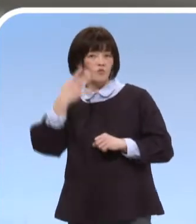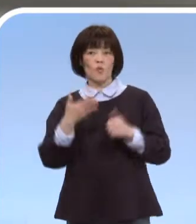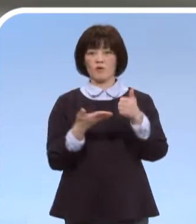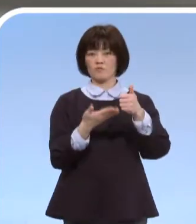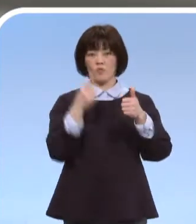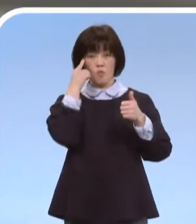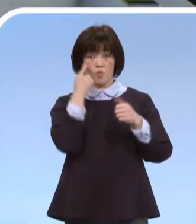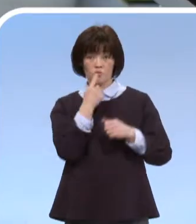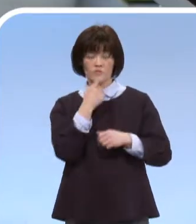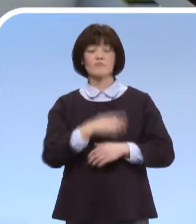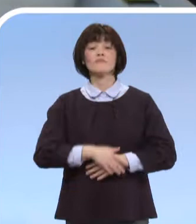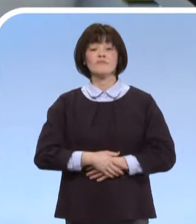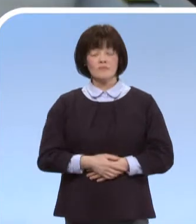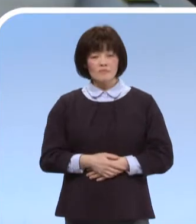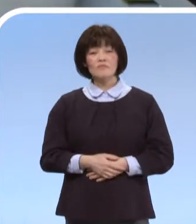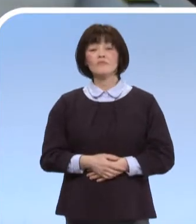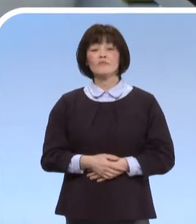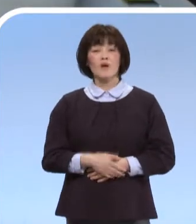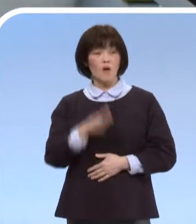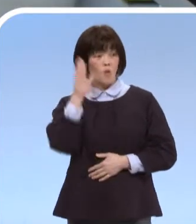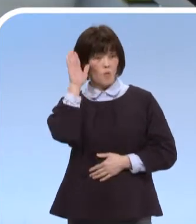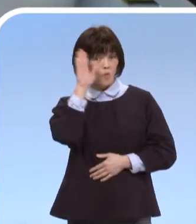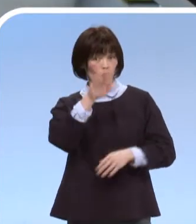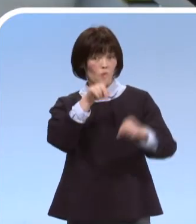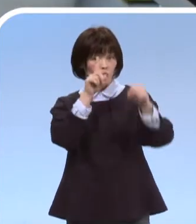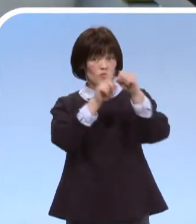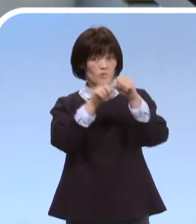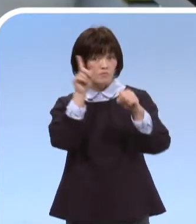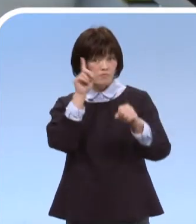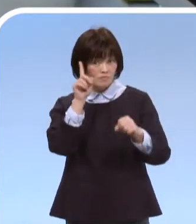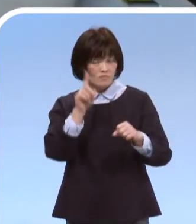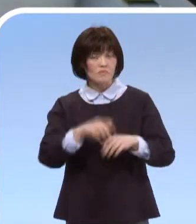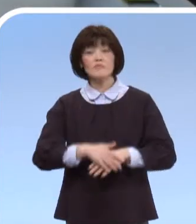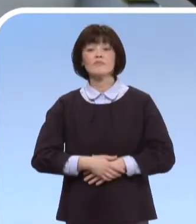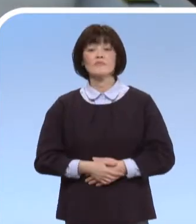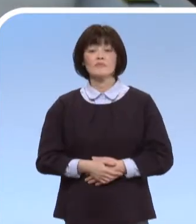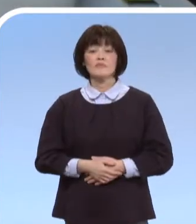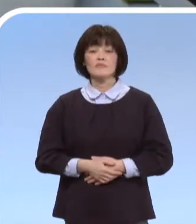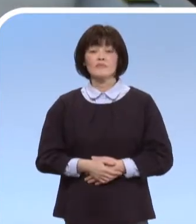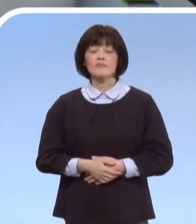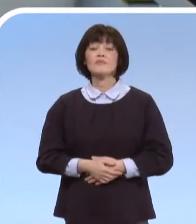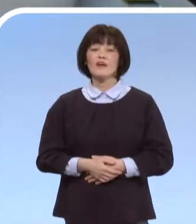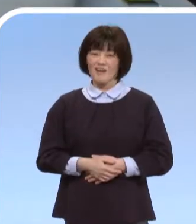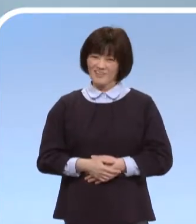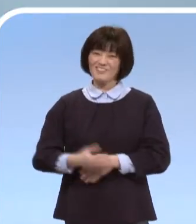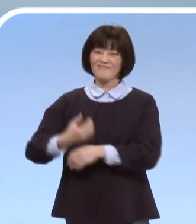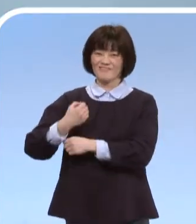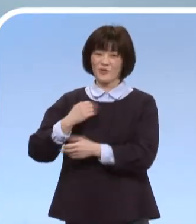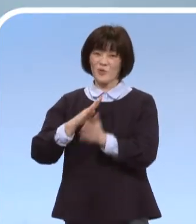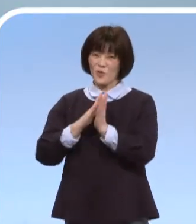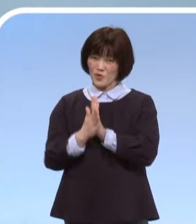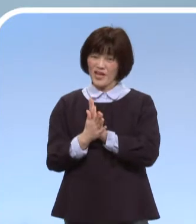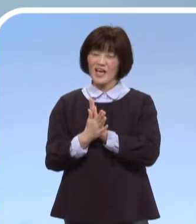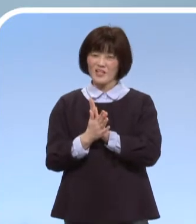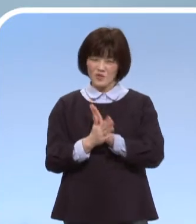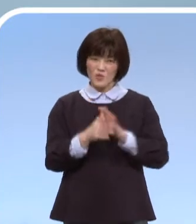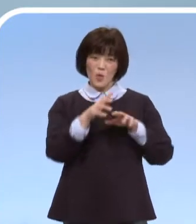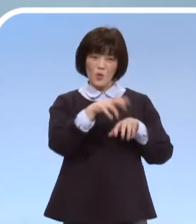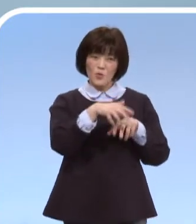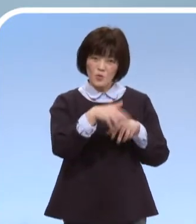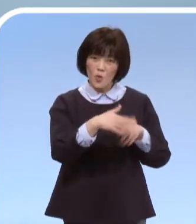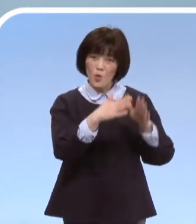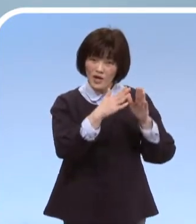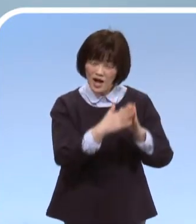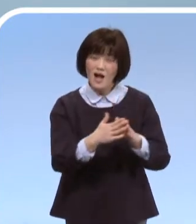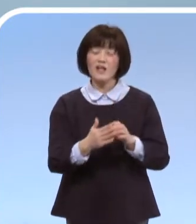。 今後ね、どういったことをやっていきたいみたいなことってお考えはあるんですか？ はい、兵庫県内のいろんな事業者さん